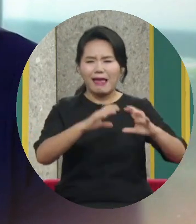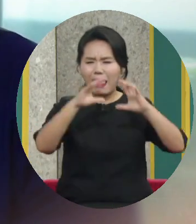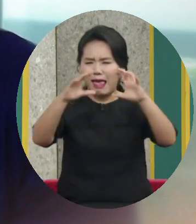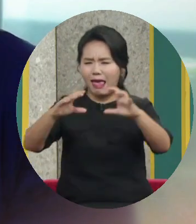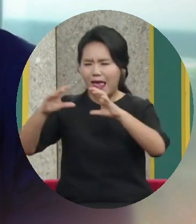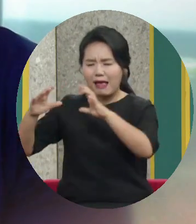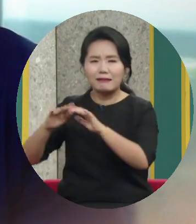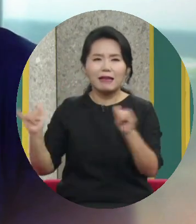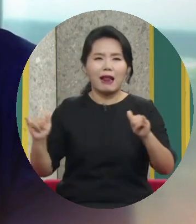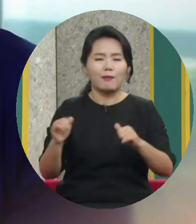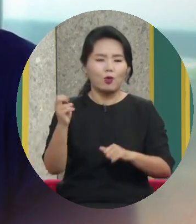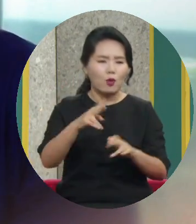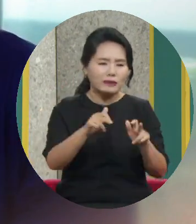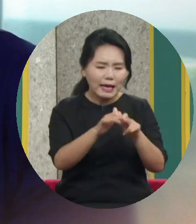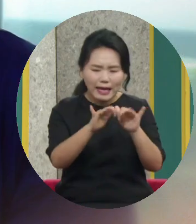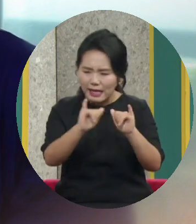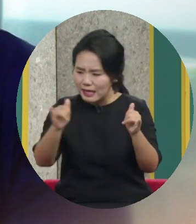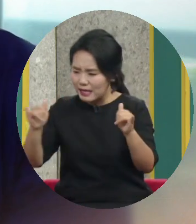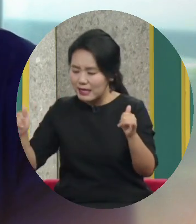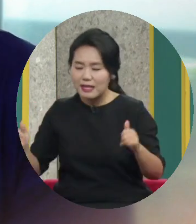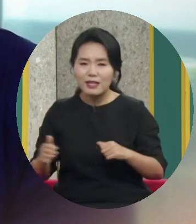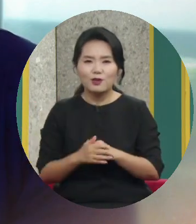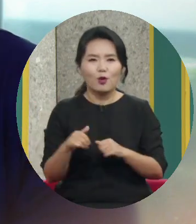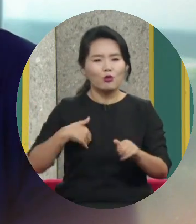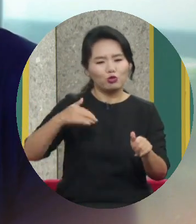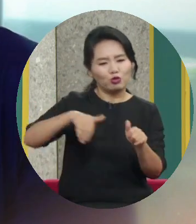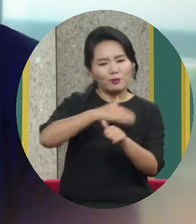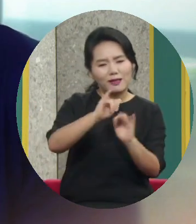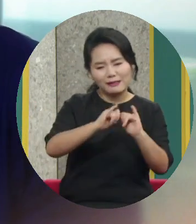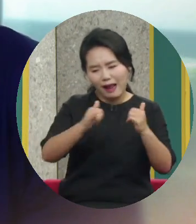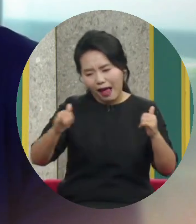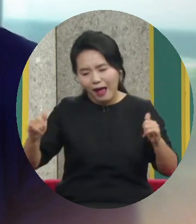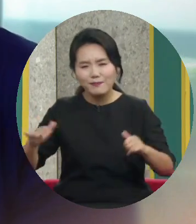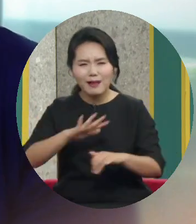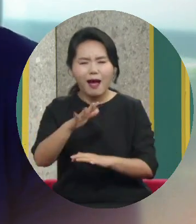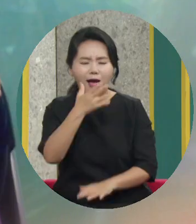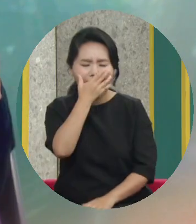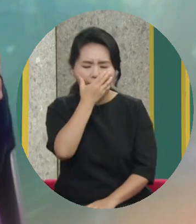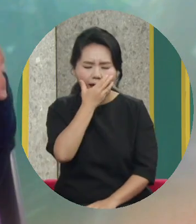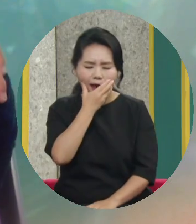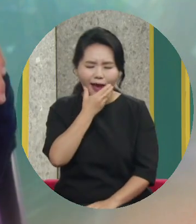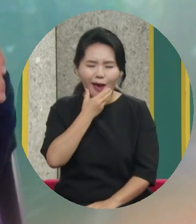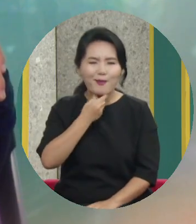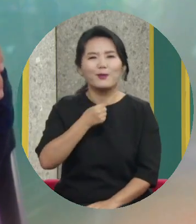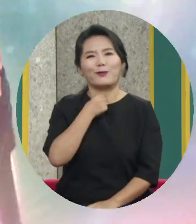장애인분들이 또 그 주변에 있는 분들이 행복한 삶을 누렸으면 좋겠어요.